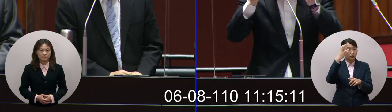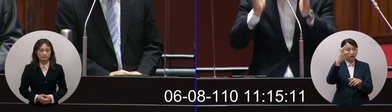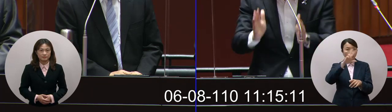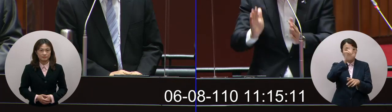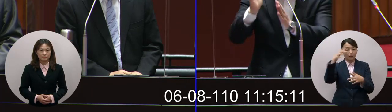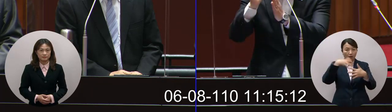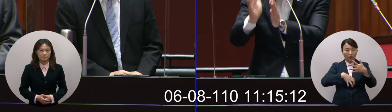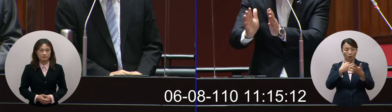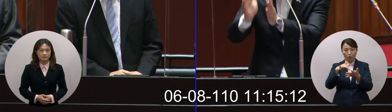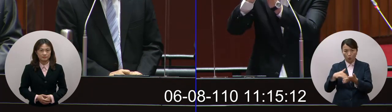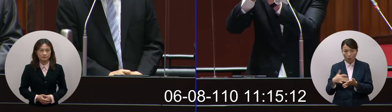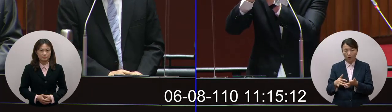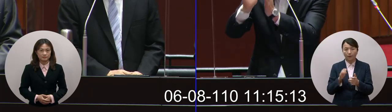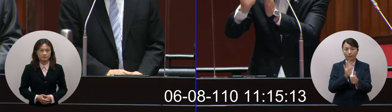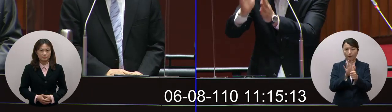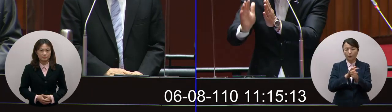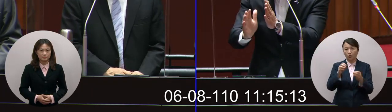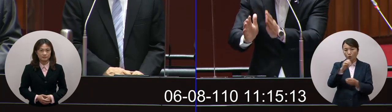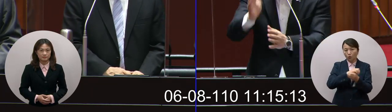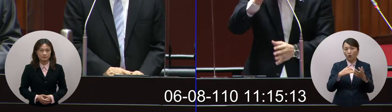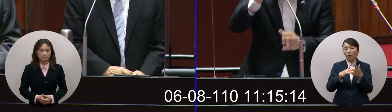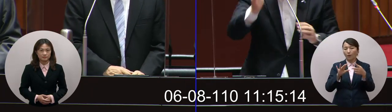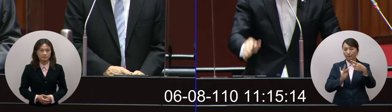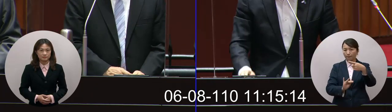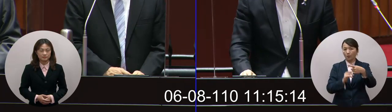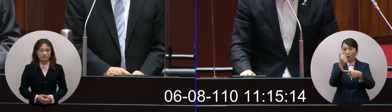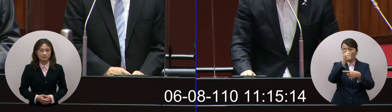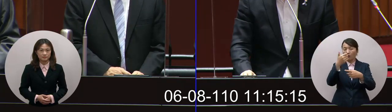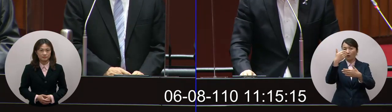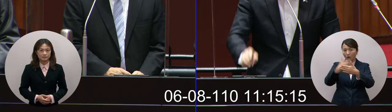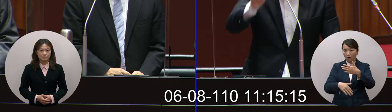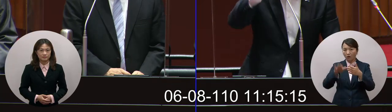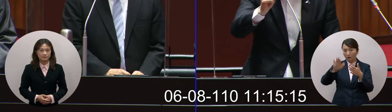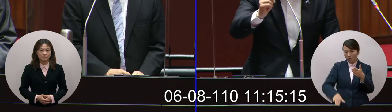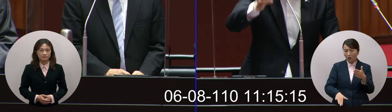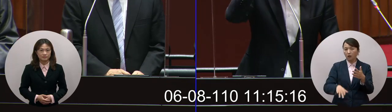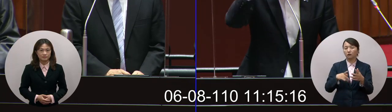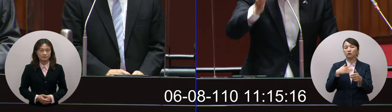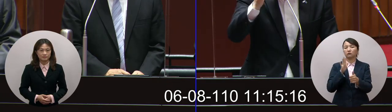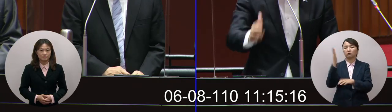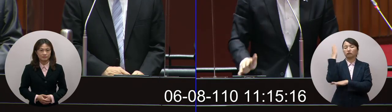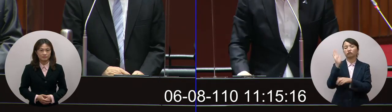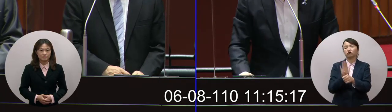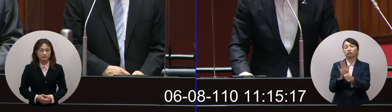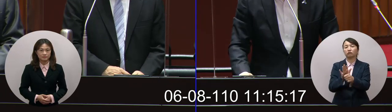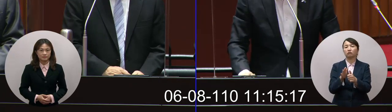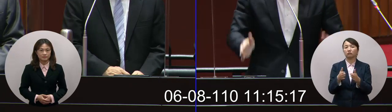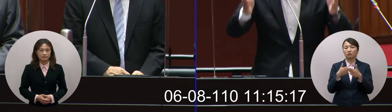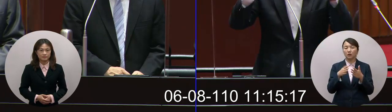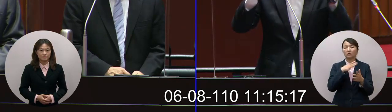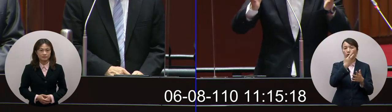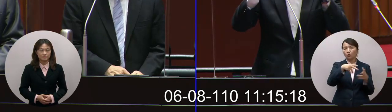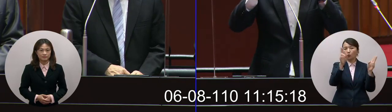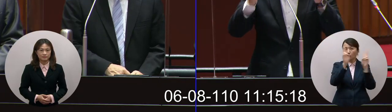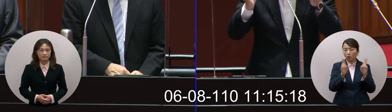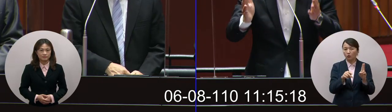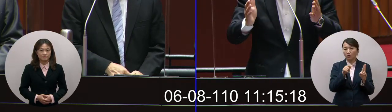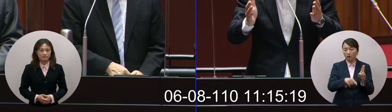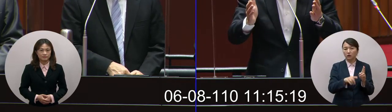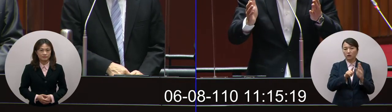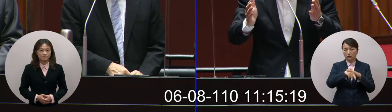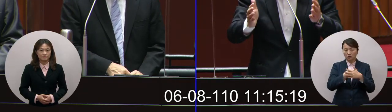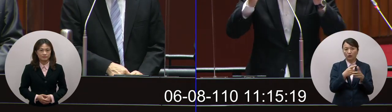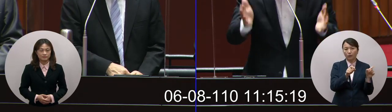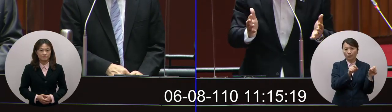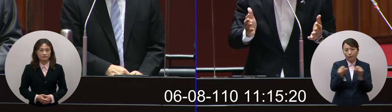该把这30天的营运计划低于50%就应该给他纾困。另外，我们现在的水电啊，只有延